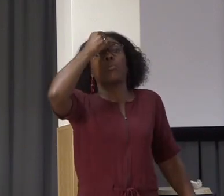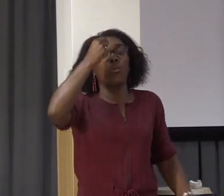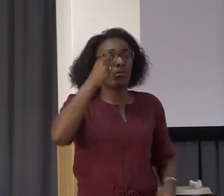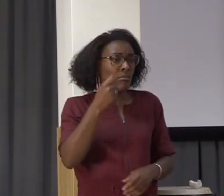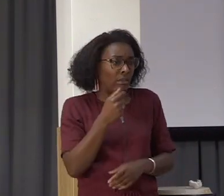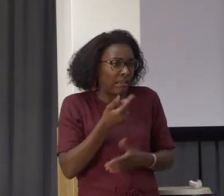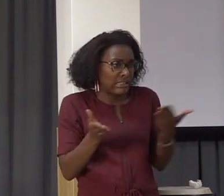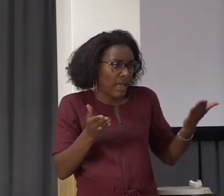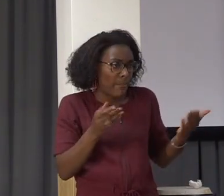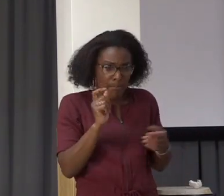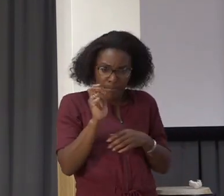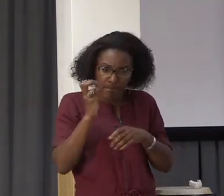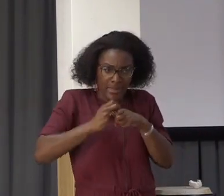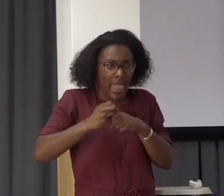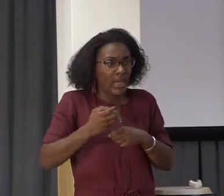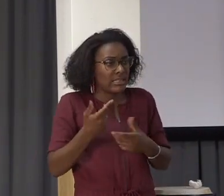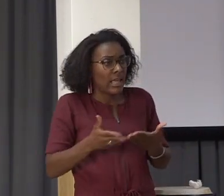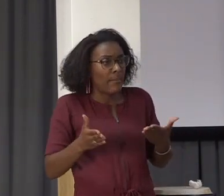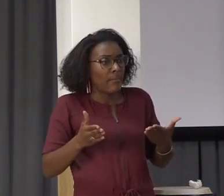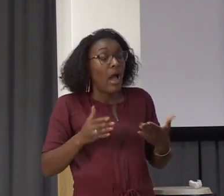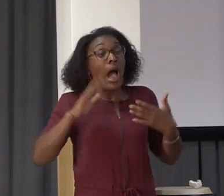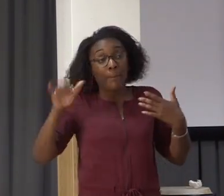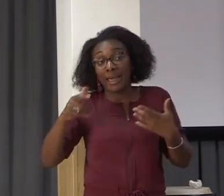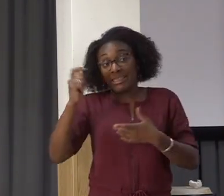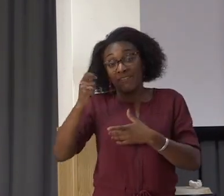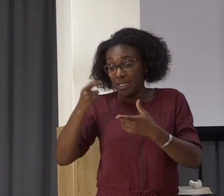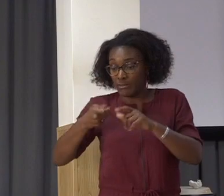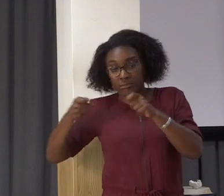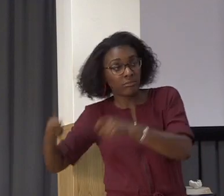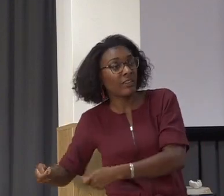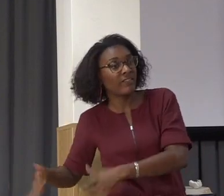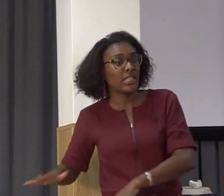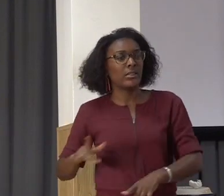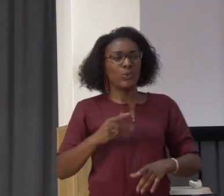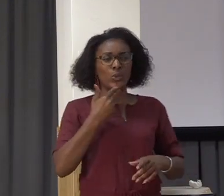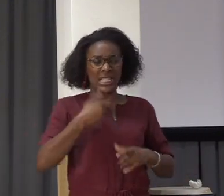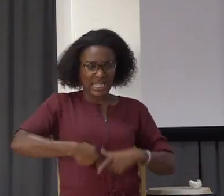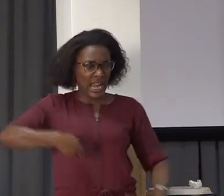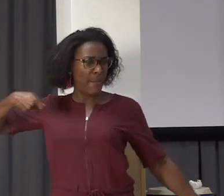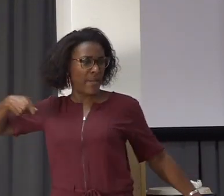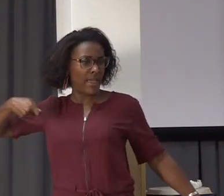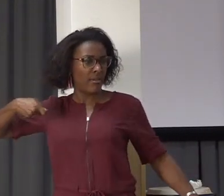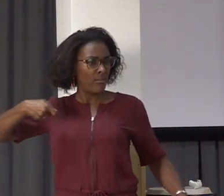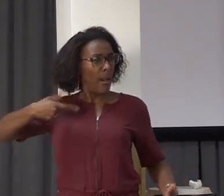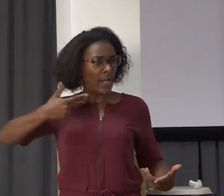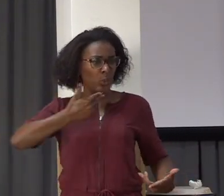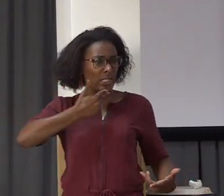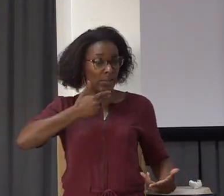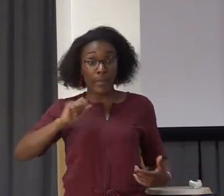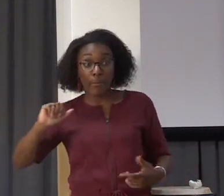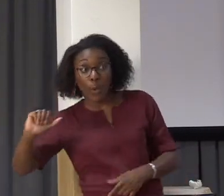pas continué avec la catapulte et les pierres. Après, il a appris à utiliser l'épée, mais il faut commencer